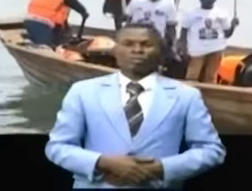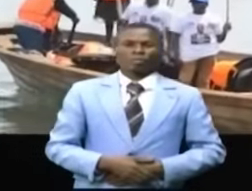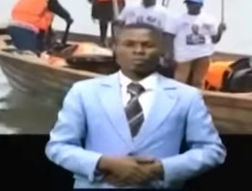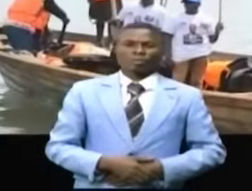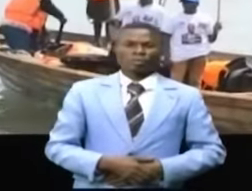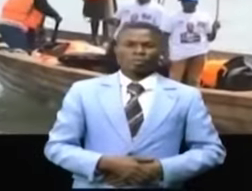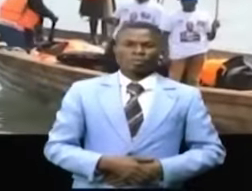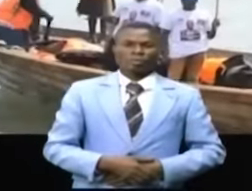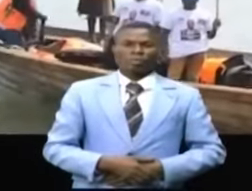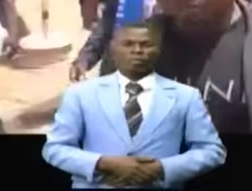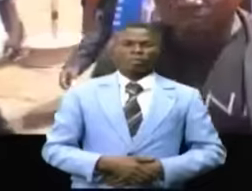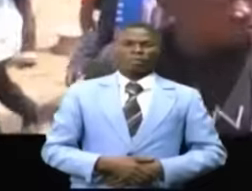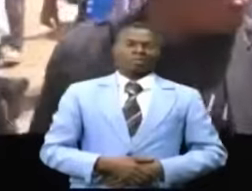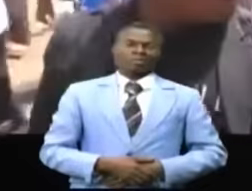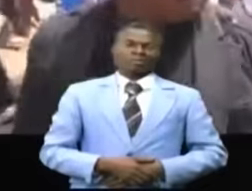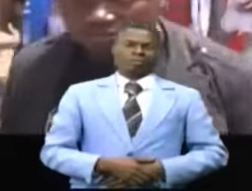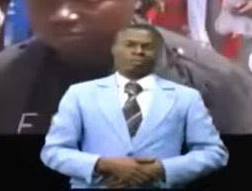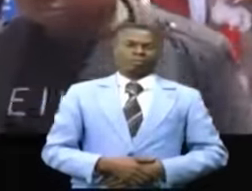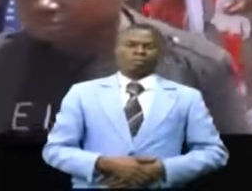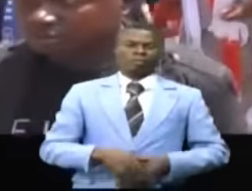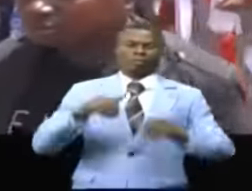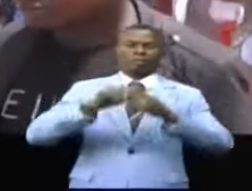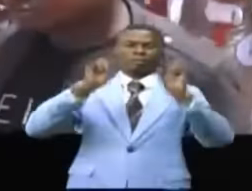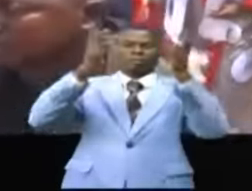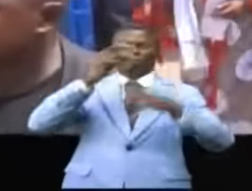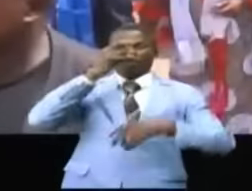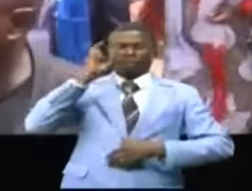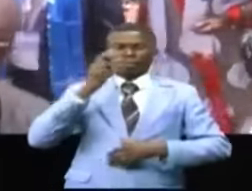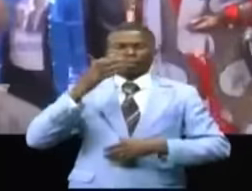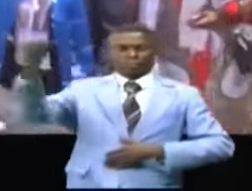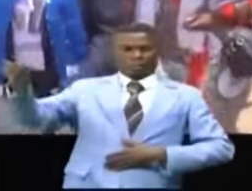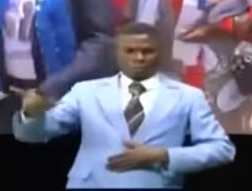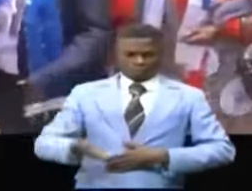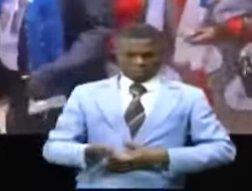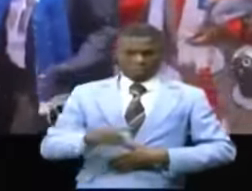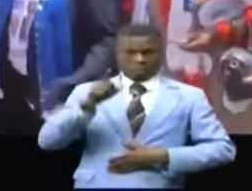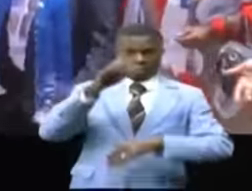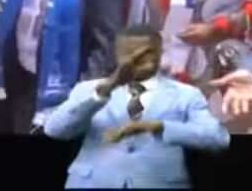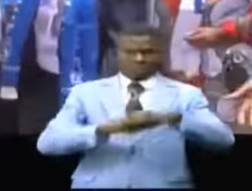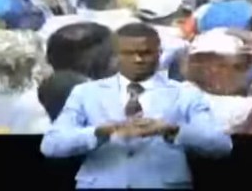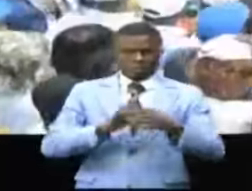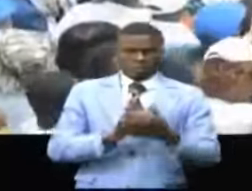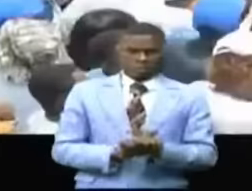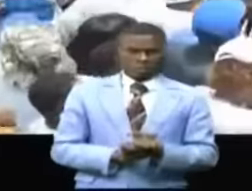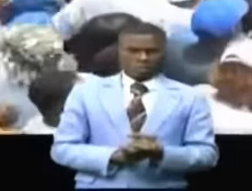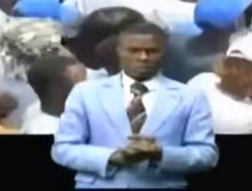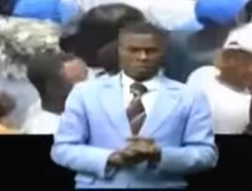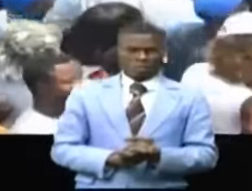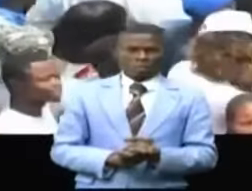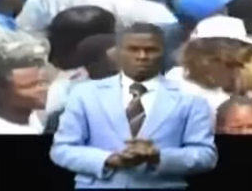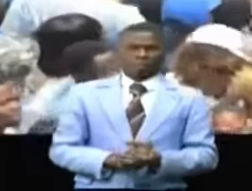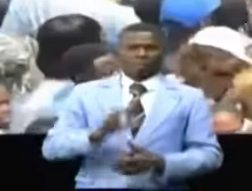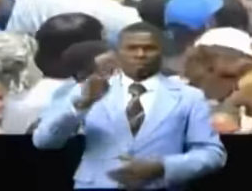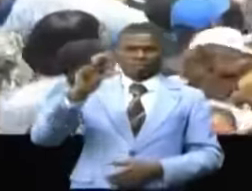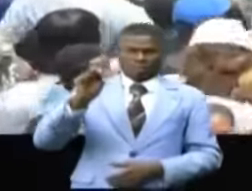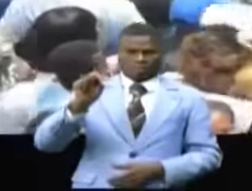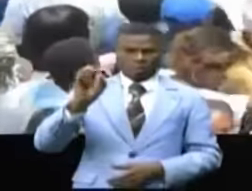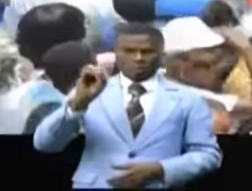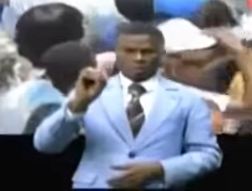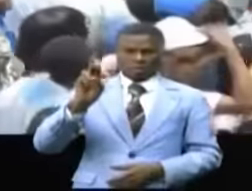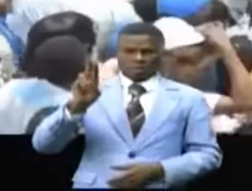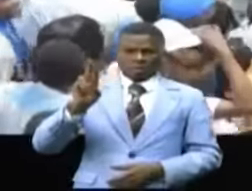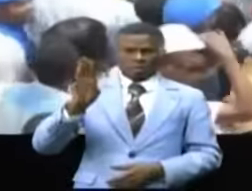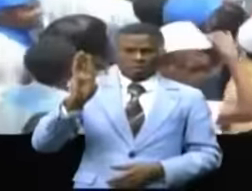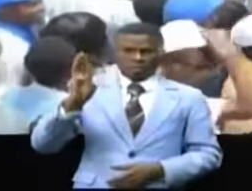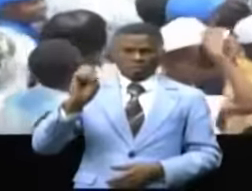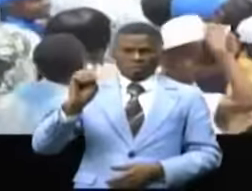Après Goma au Nord Kivu, c'est Bukavu qui vient de recevoir celui qu'on appelle le Mushamuka National. Norbert Basengezika